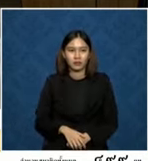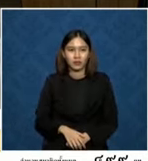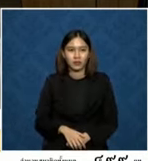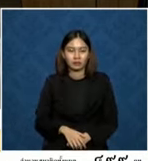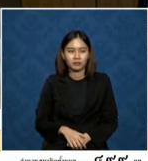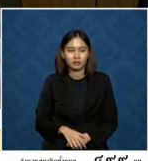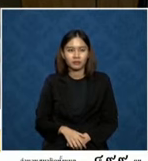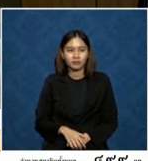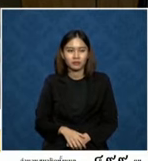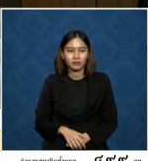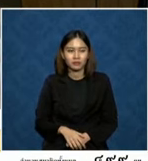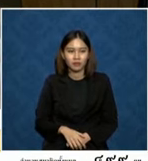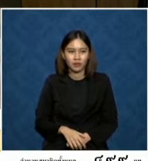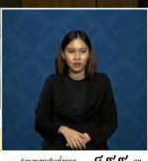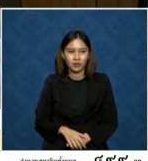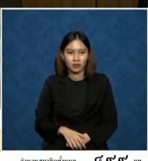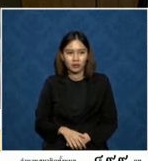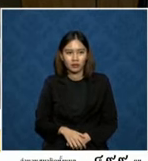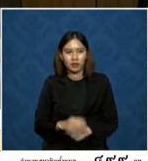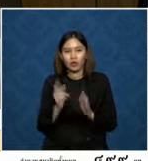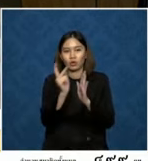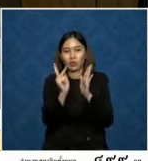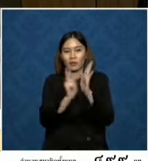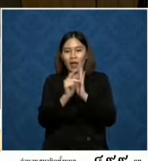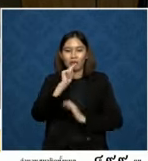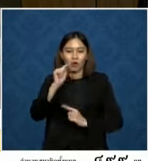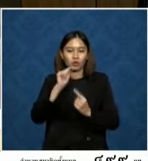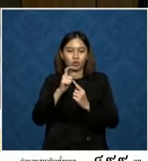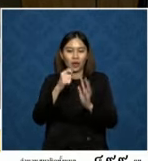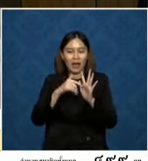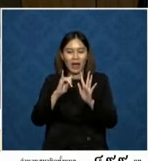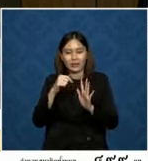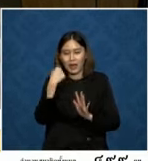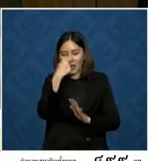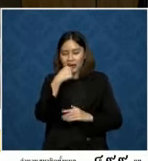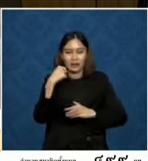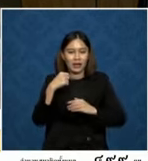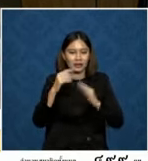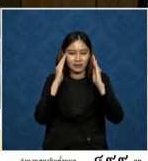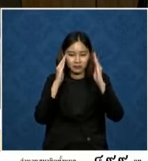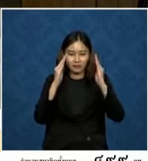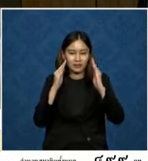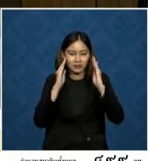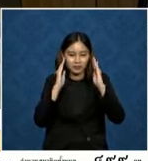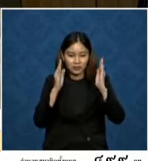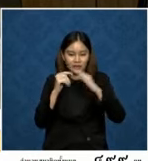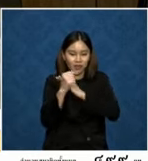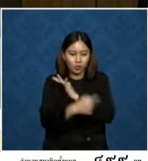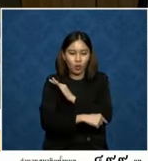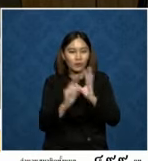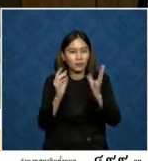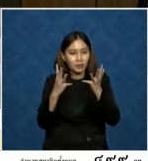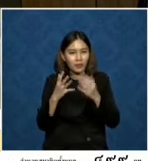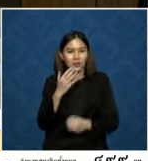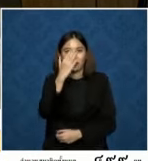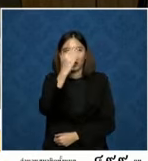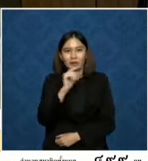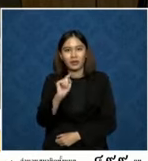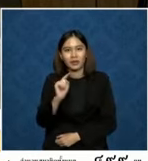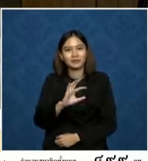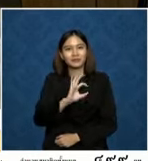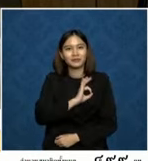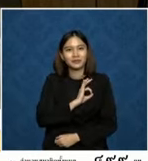ที่การใช้การดำเนินคดีอาญาสำหรับผู้ที่ไม่มีเจตนาทุจริตในการทุจริตในการเช็คเนี่ยเนื่องจากว่าเราเป็น